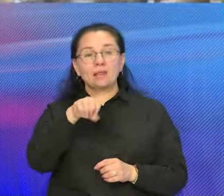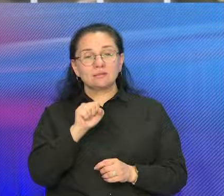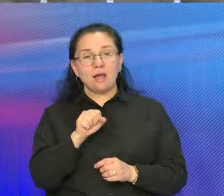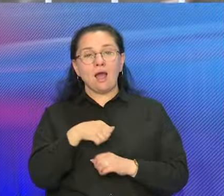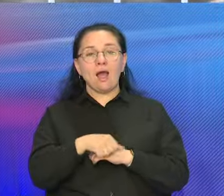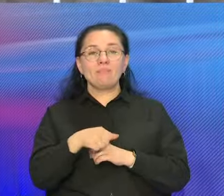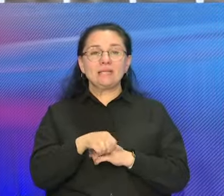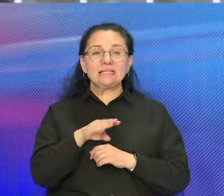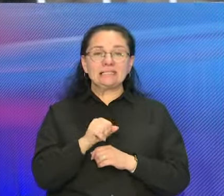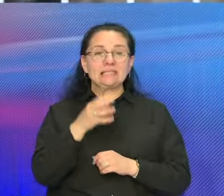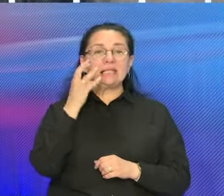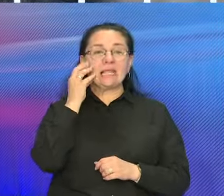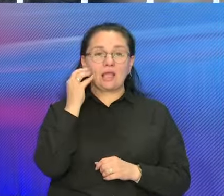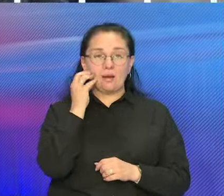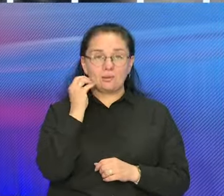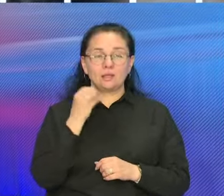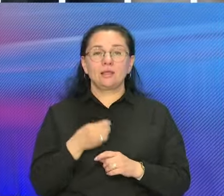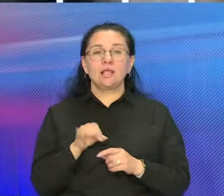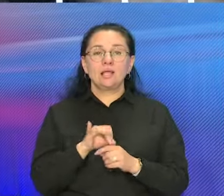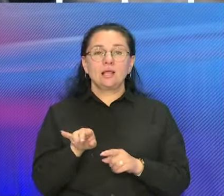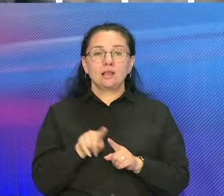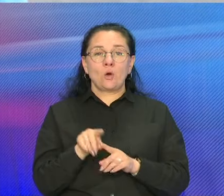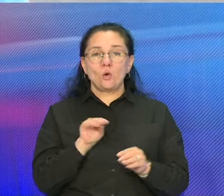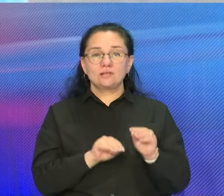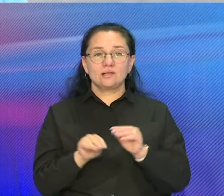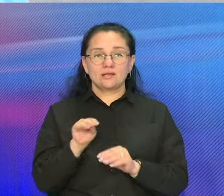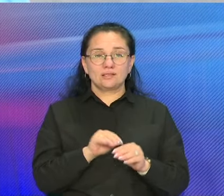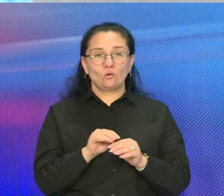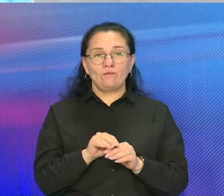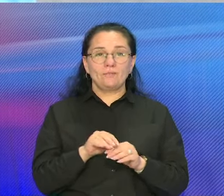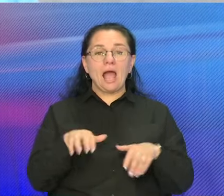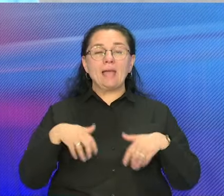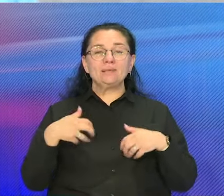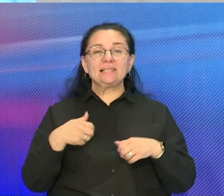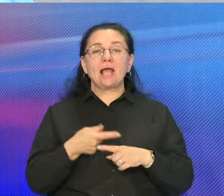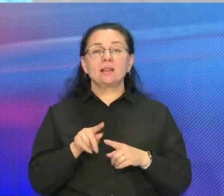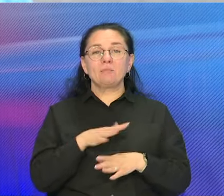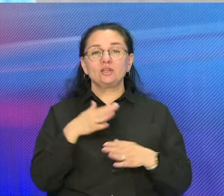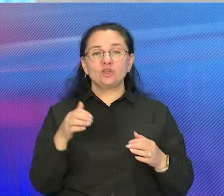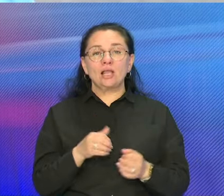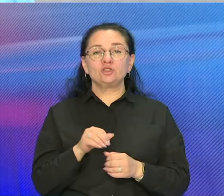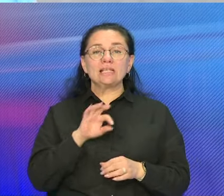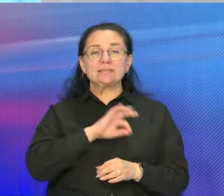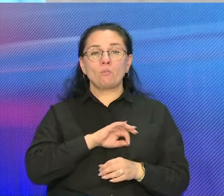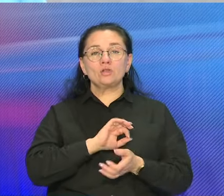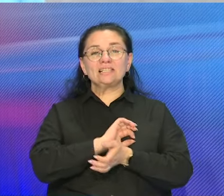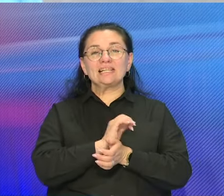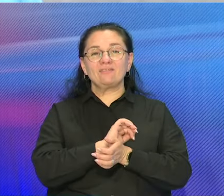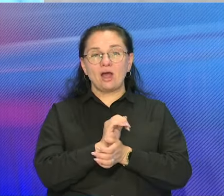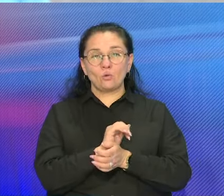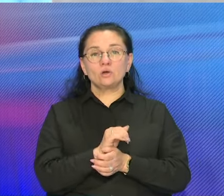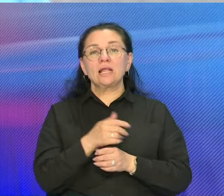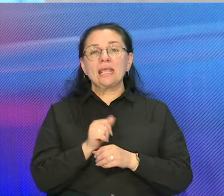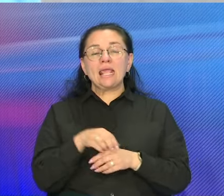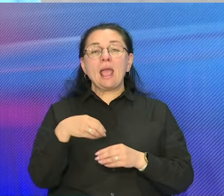нас яблоки, вот такого состава Обезьянам мы чаще используем творожную смесь, творожно-банановую, творожно